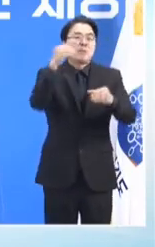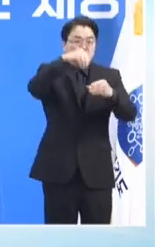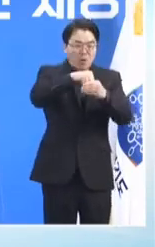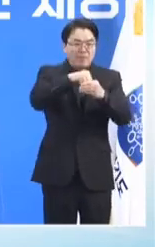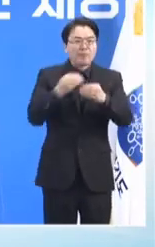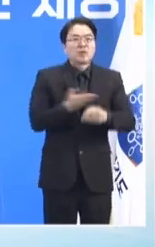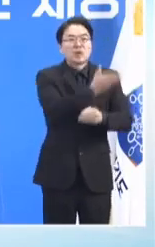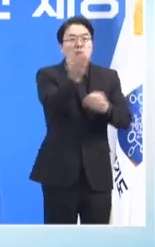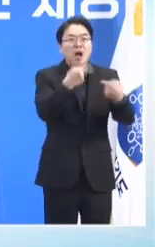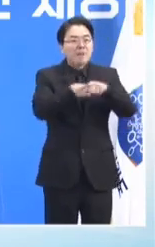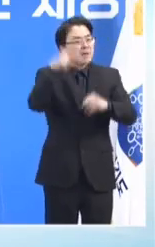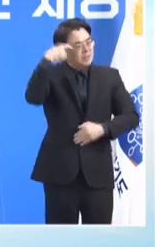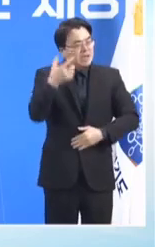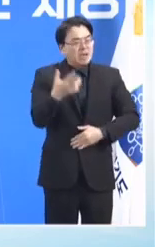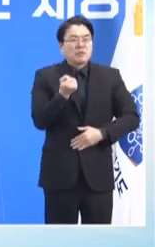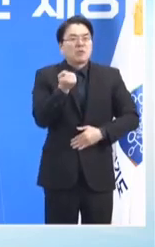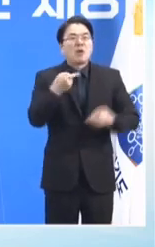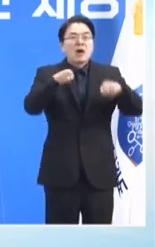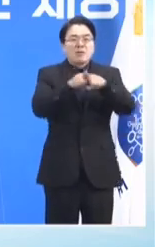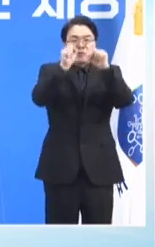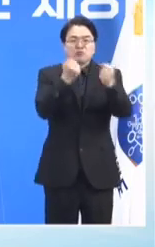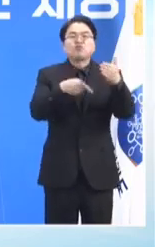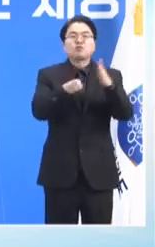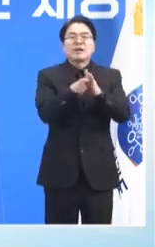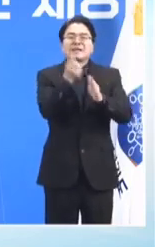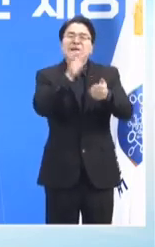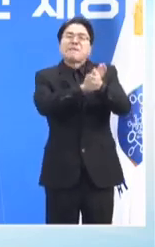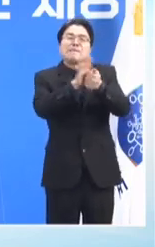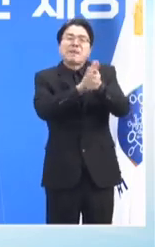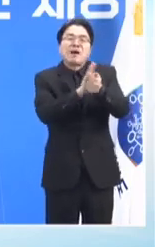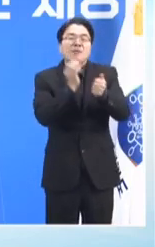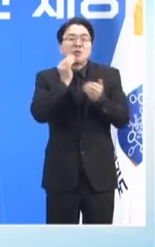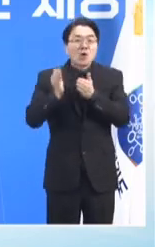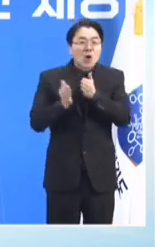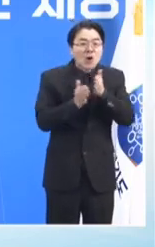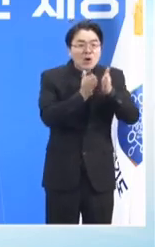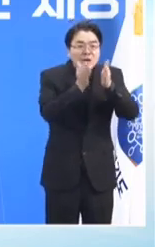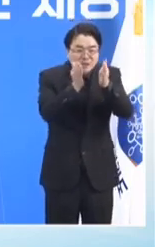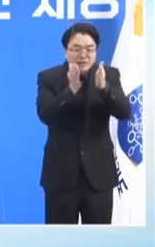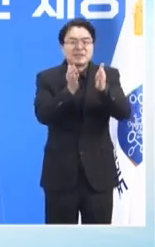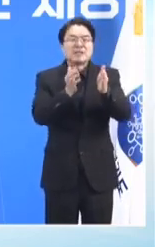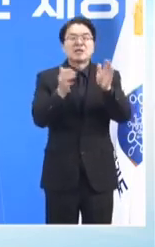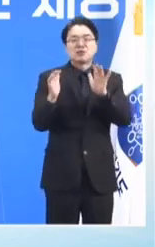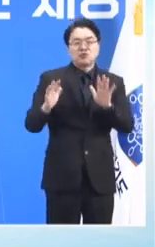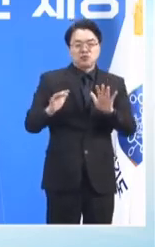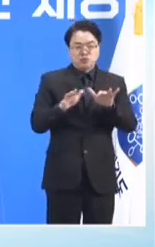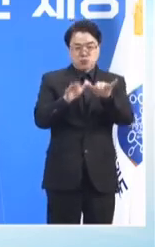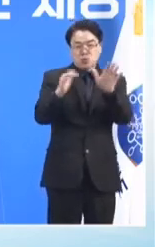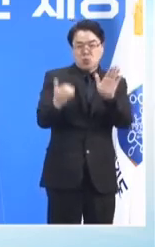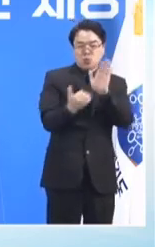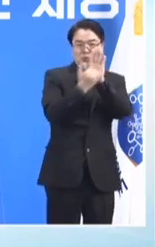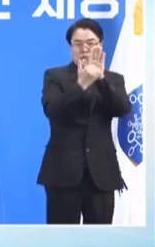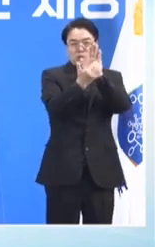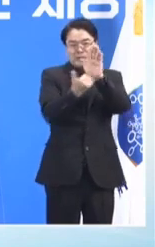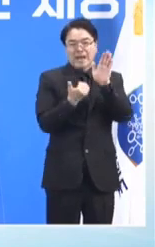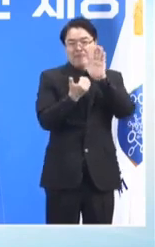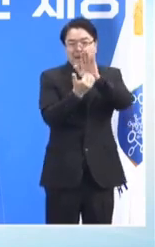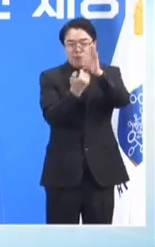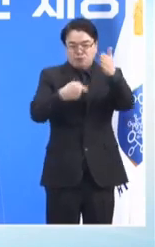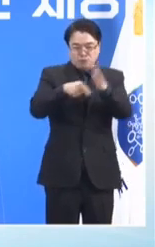새롭게 인식하고 공존을 위한 작은 표류, 경기 조류 충돌 예방 정책을 수립 추진할